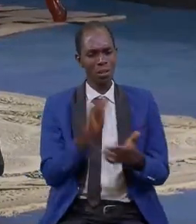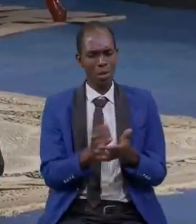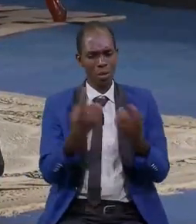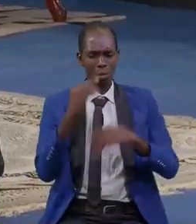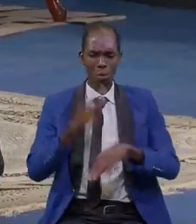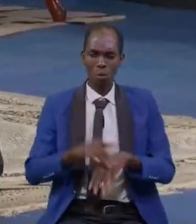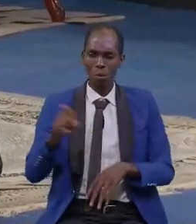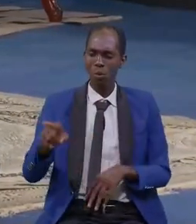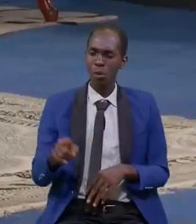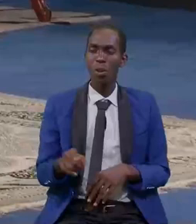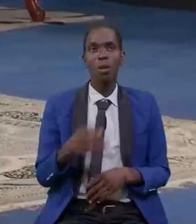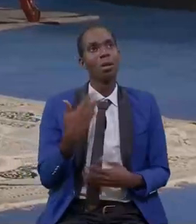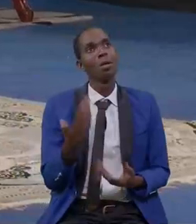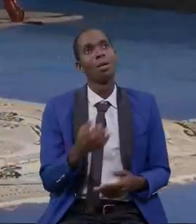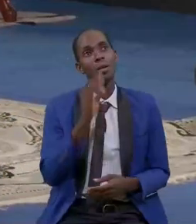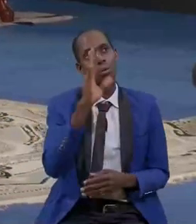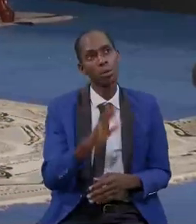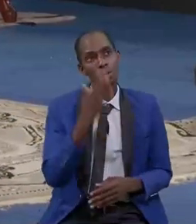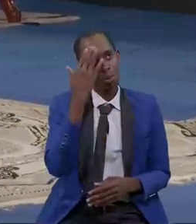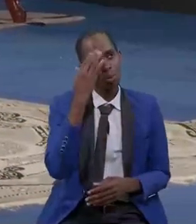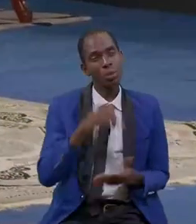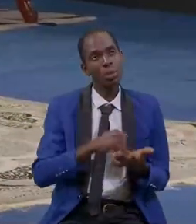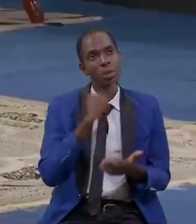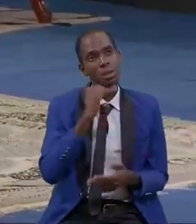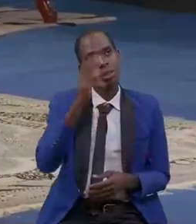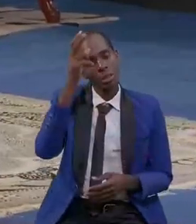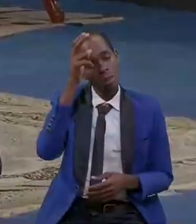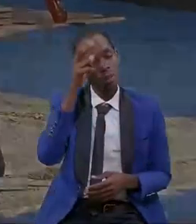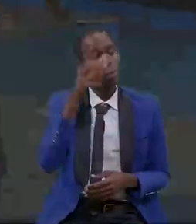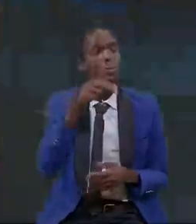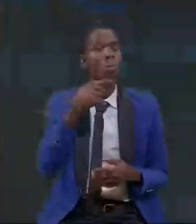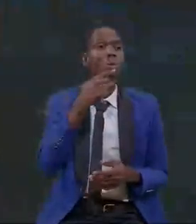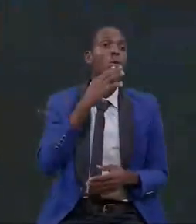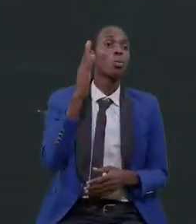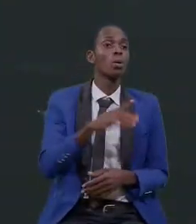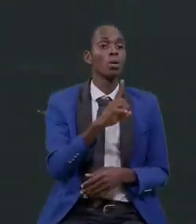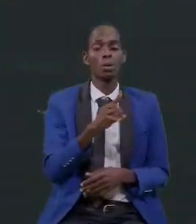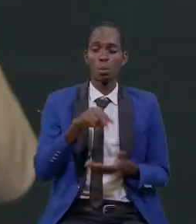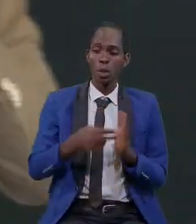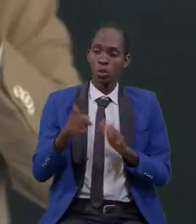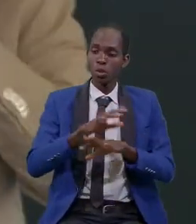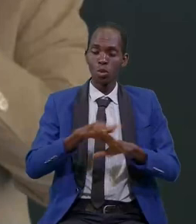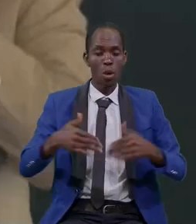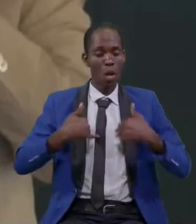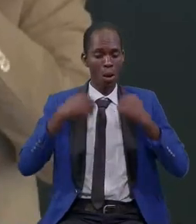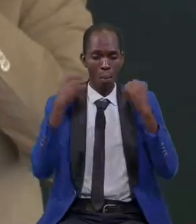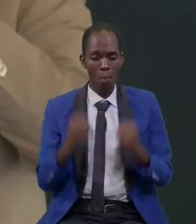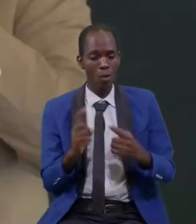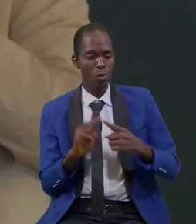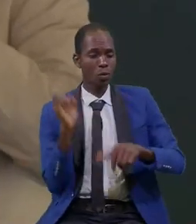ça, pasteur? C'est Satan, hein? C'est Satan, hein? Le malin. Donc tu n'as pas le pouvoir de